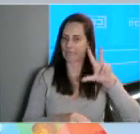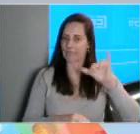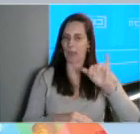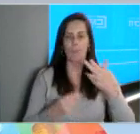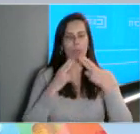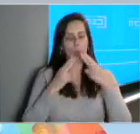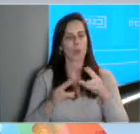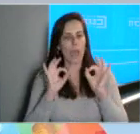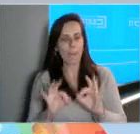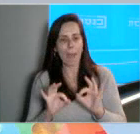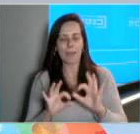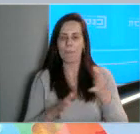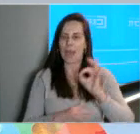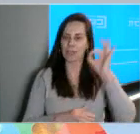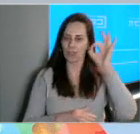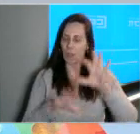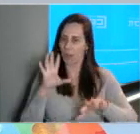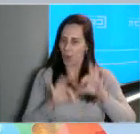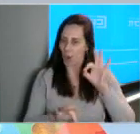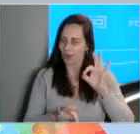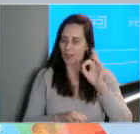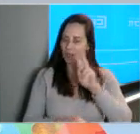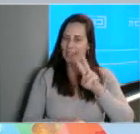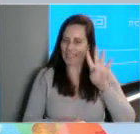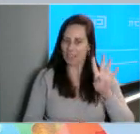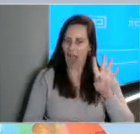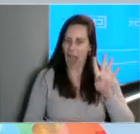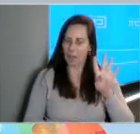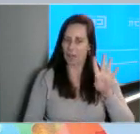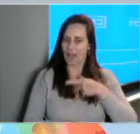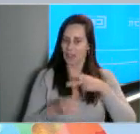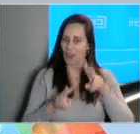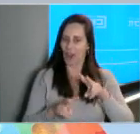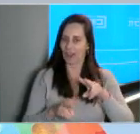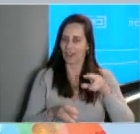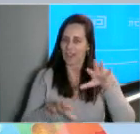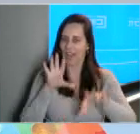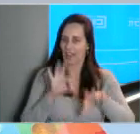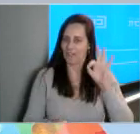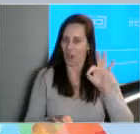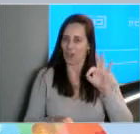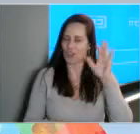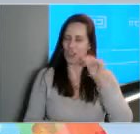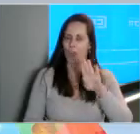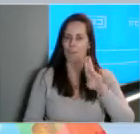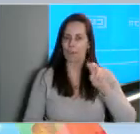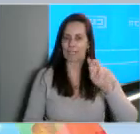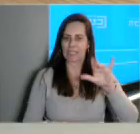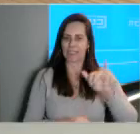מהן תוצאות האמת ומה הסיכוי שבבחירות לכנסת ה-24 אני אוכל לשלשל פתק לקלפי. שלום